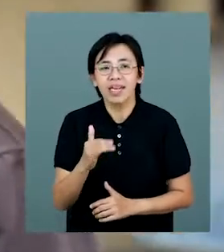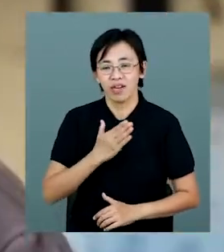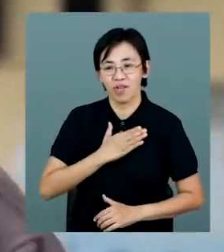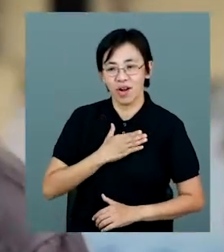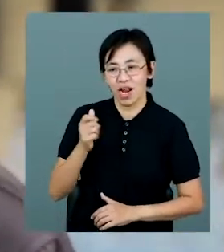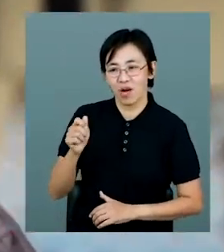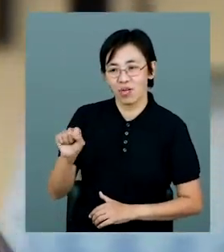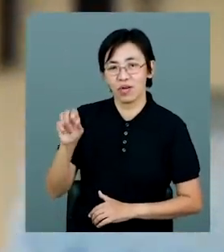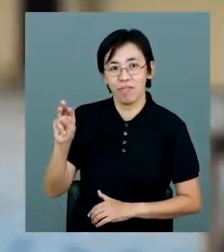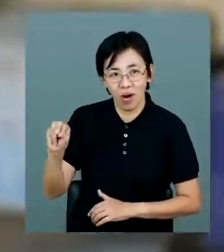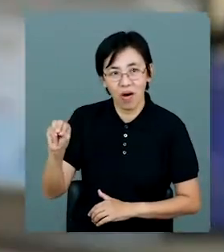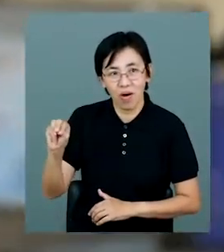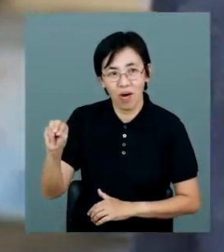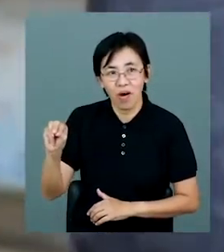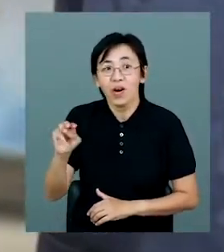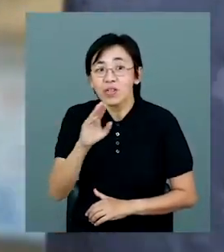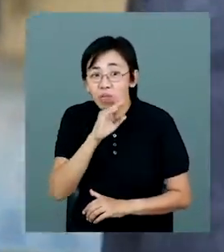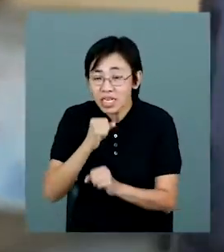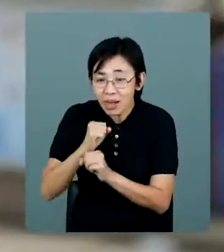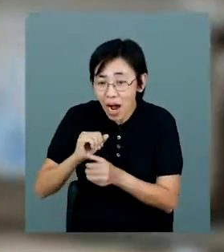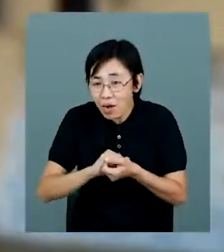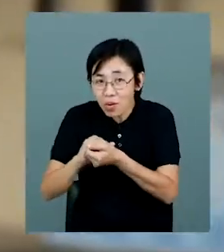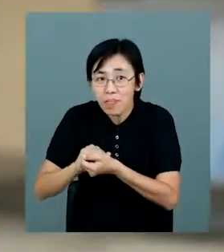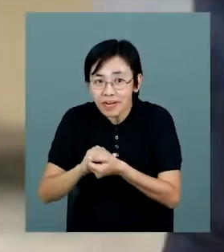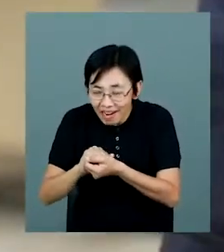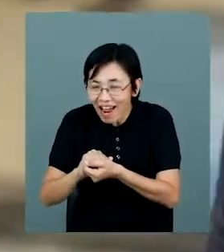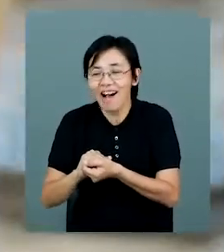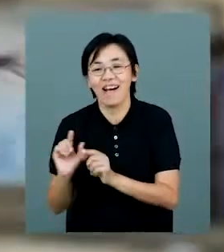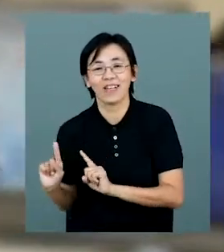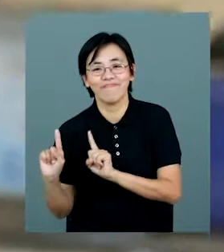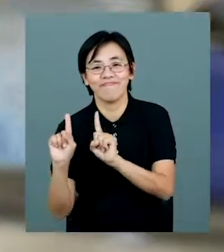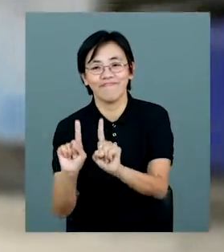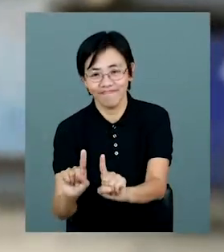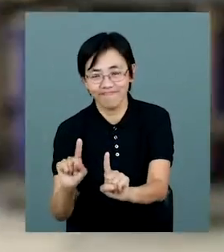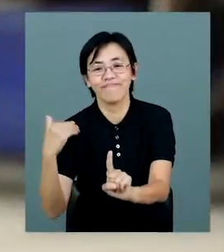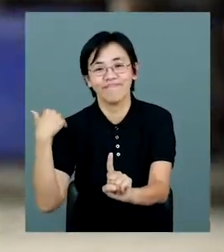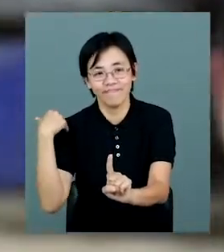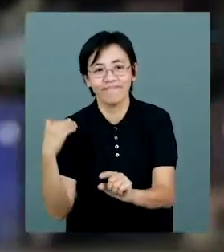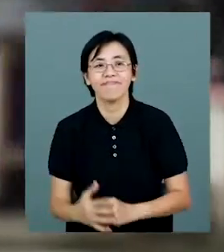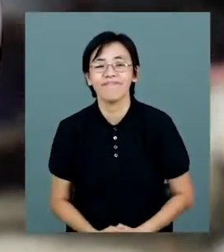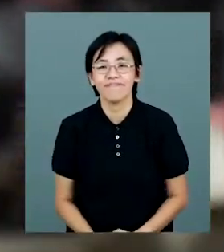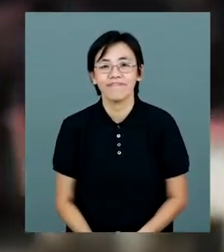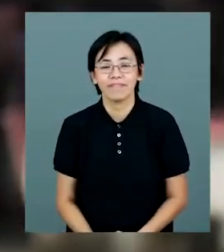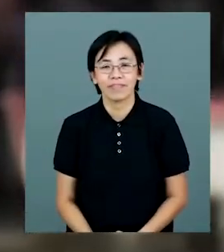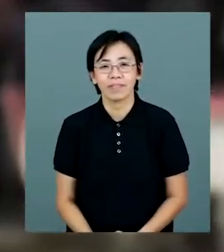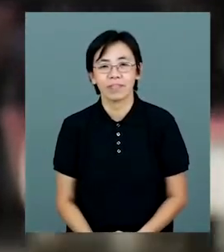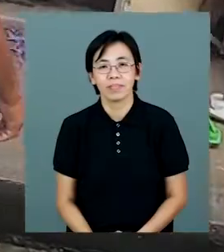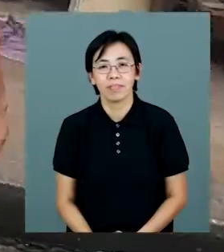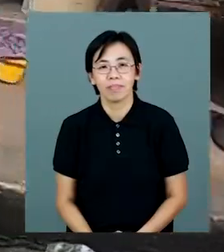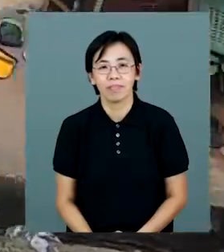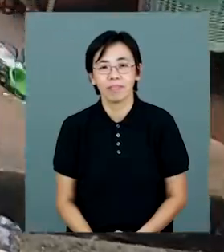กะเราพูดกับอสม. ครับ ถือว่าพอเราพอสอบเราทั้งมีงานร่วมกันก็คือแบบม